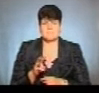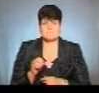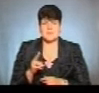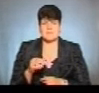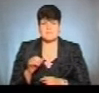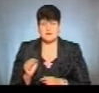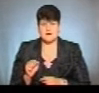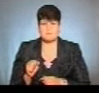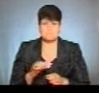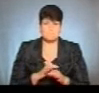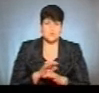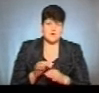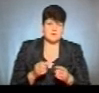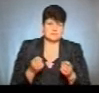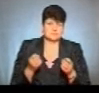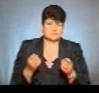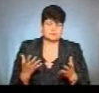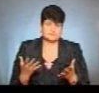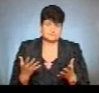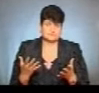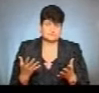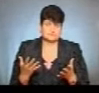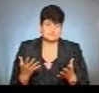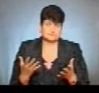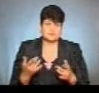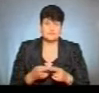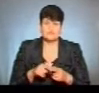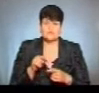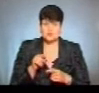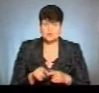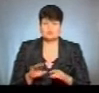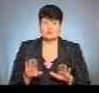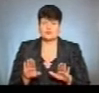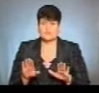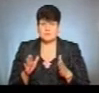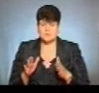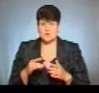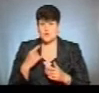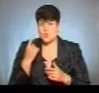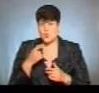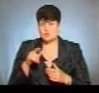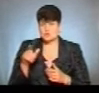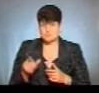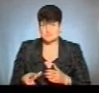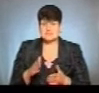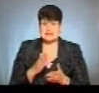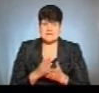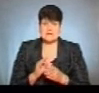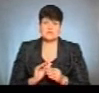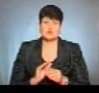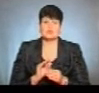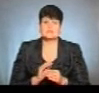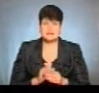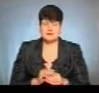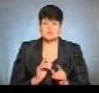медіапроект або просто, скажімо так, в даному випадку особистість є додатком